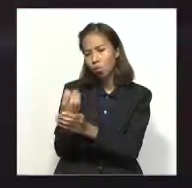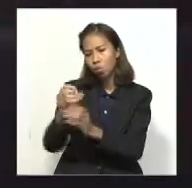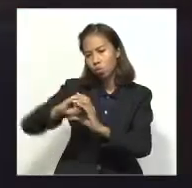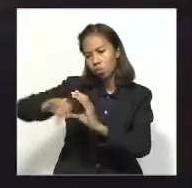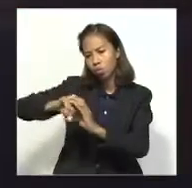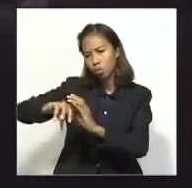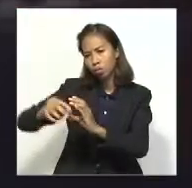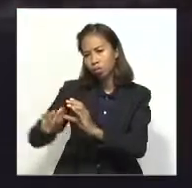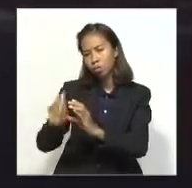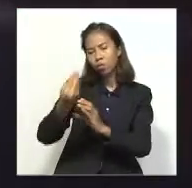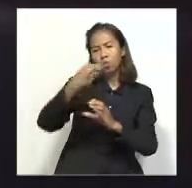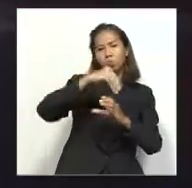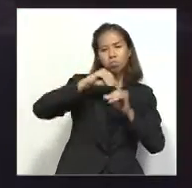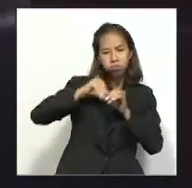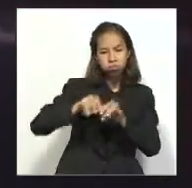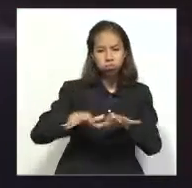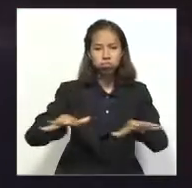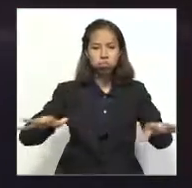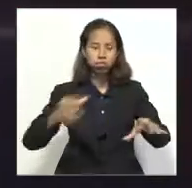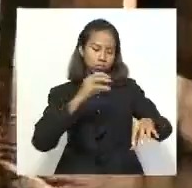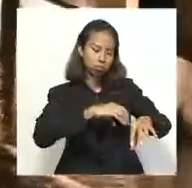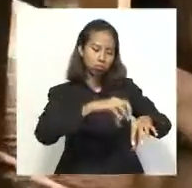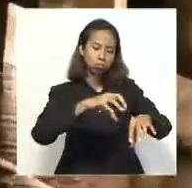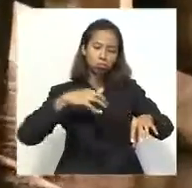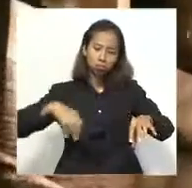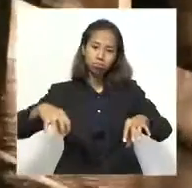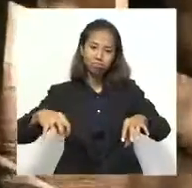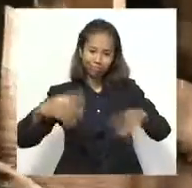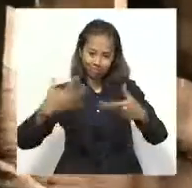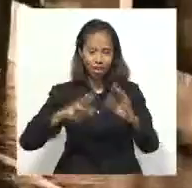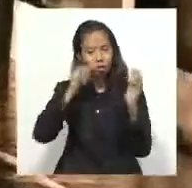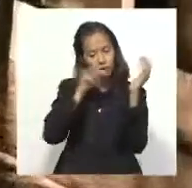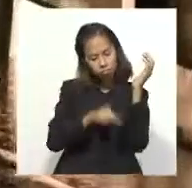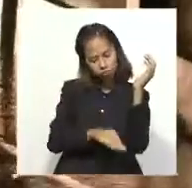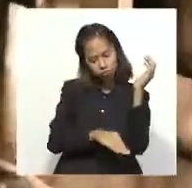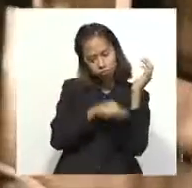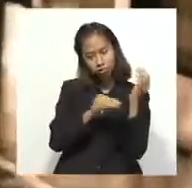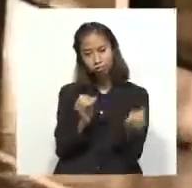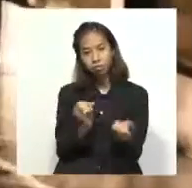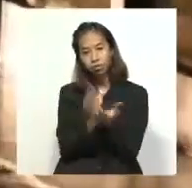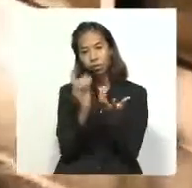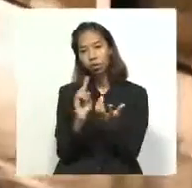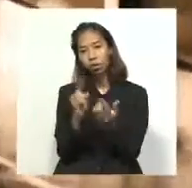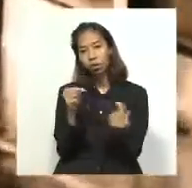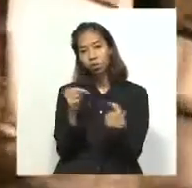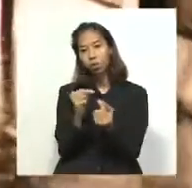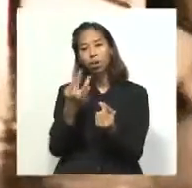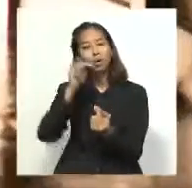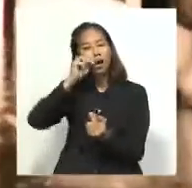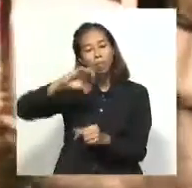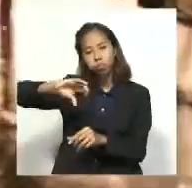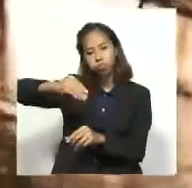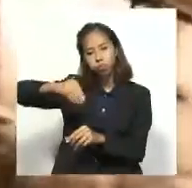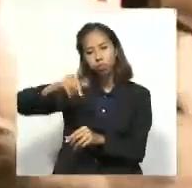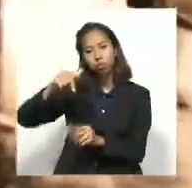ต่างๆไหลย้อนกลับเข้าเอ่อท่วมถนนใกล้เคียงและน้ำที่สูงขึ้นยังส่งผลกระทบต่อระบบประปาของเขตเทศ